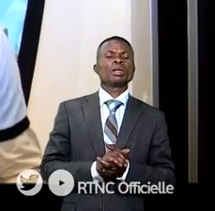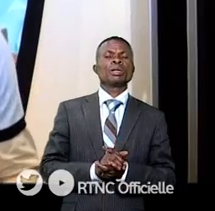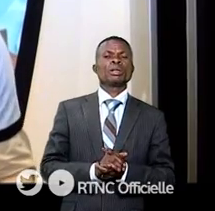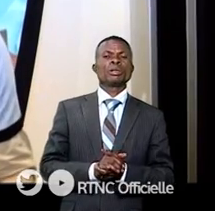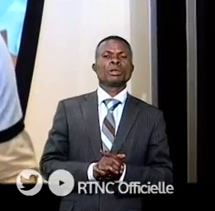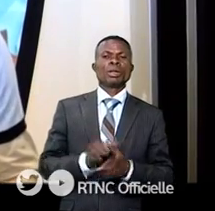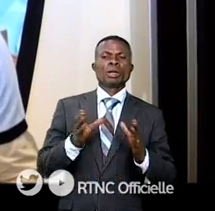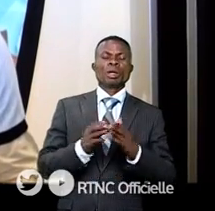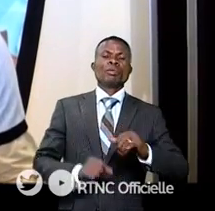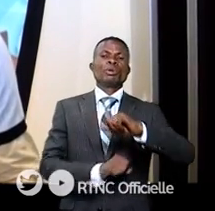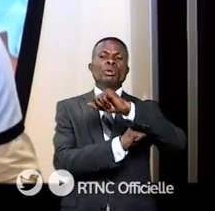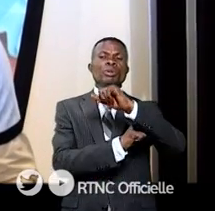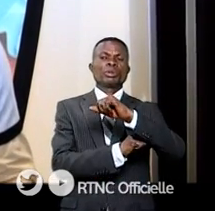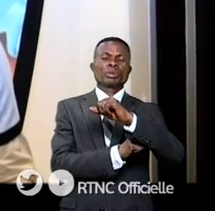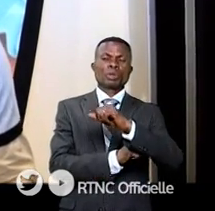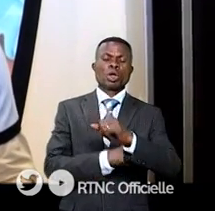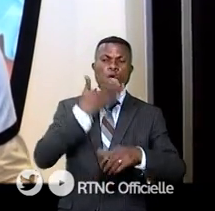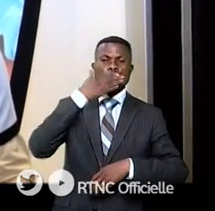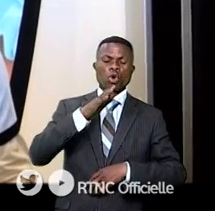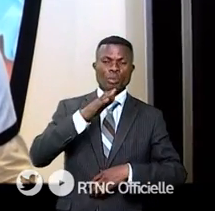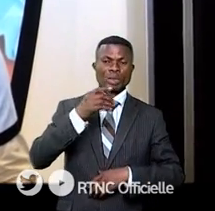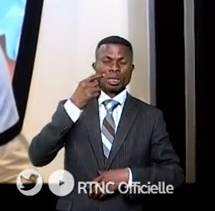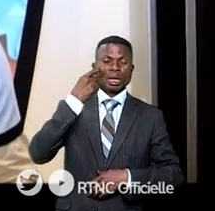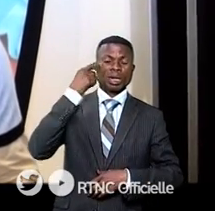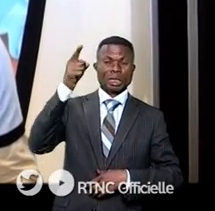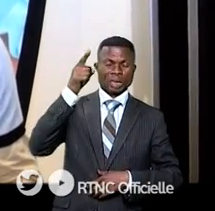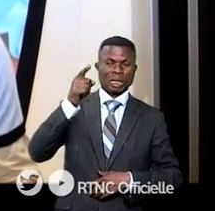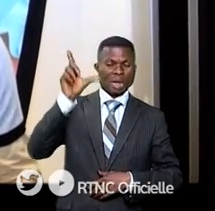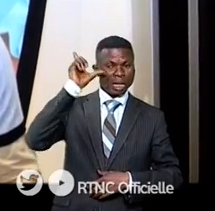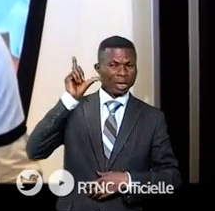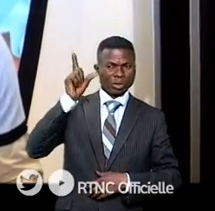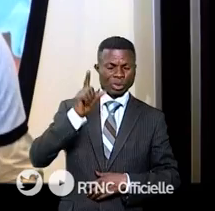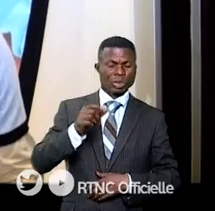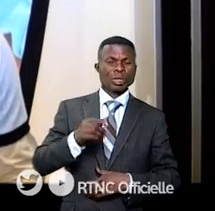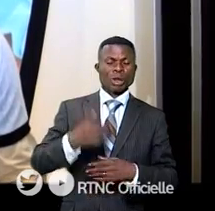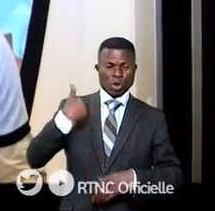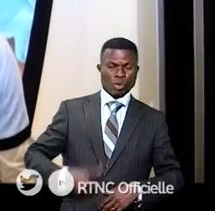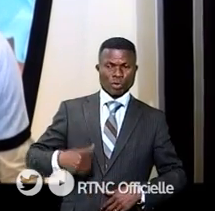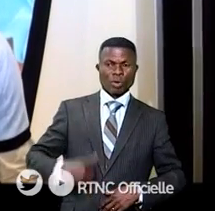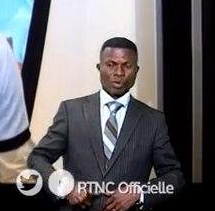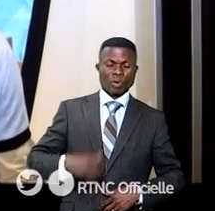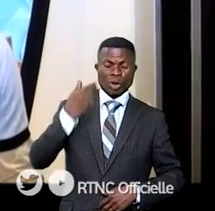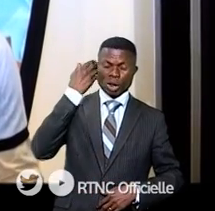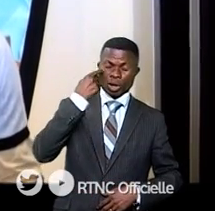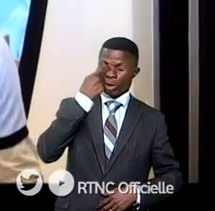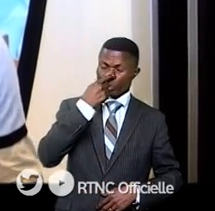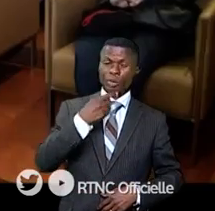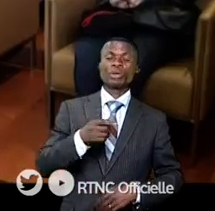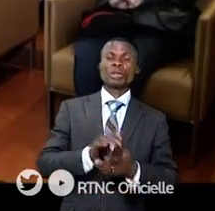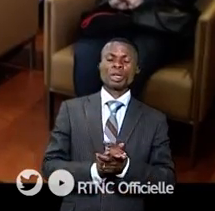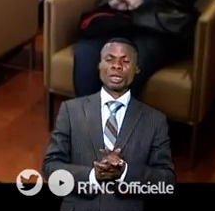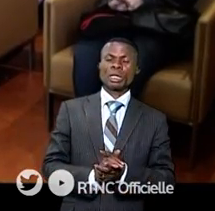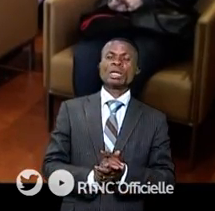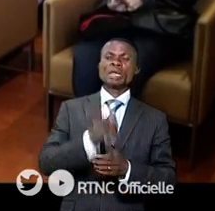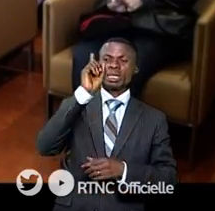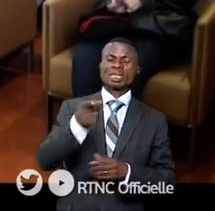Nyakirucci-Sekedi, avec le soutien de HG Hospital, a pour objectif de faire 100 chirurgies gratuites, de personnes indigentes bien sûr. Les